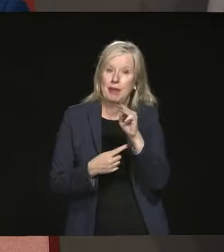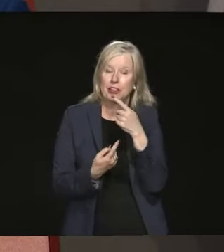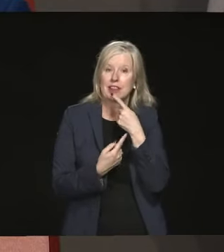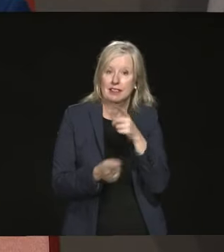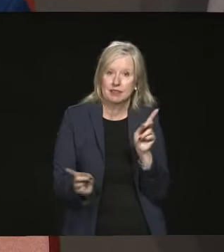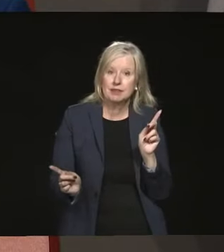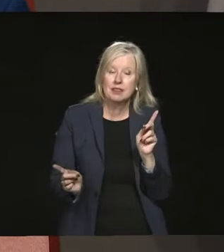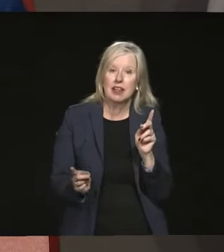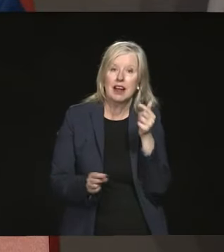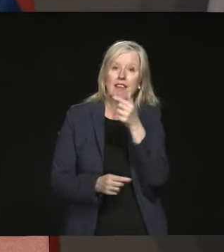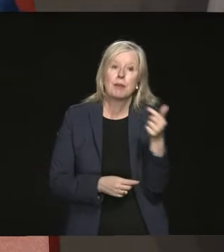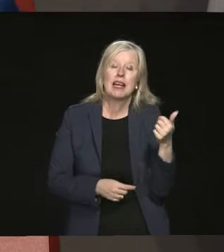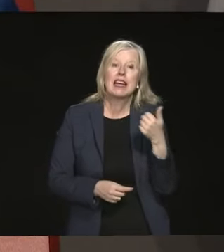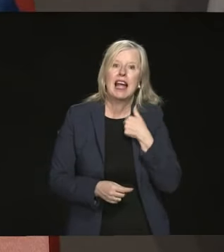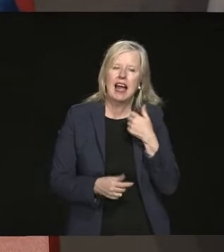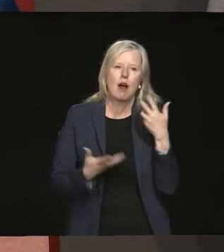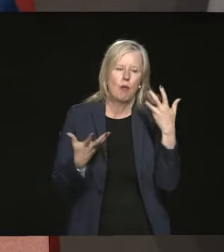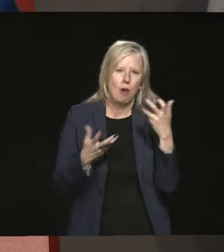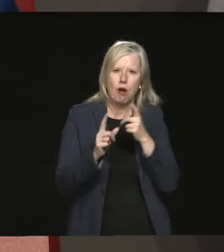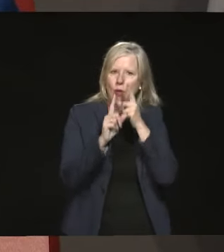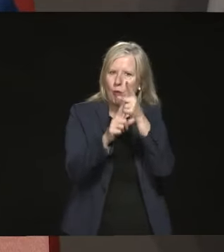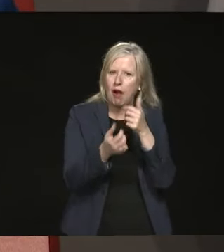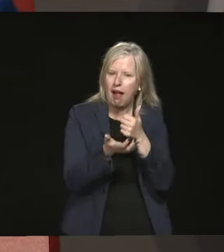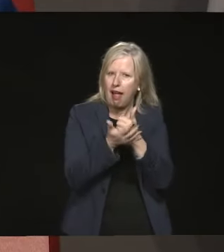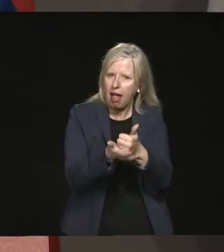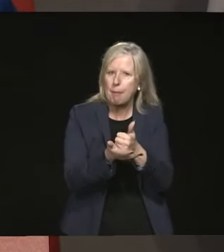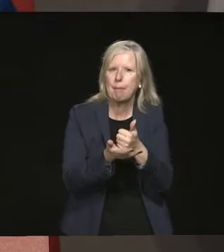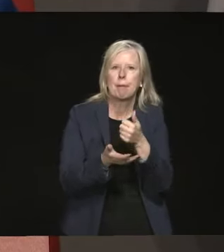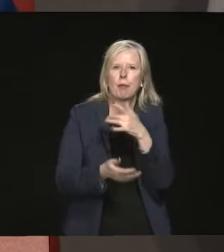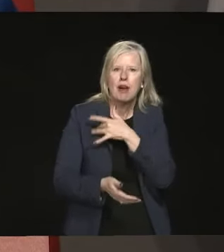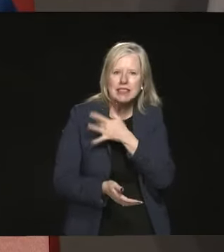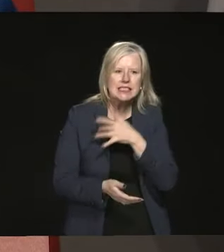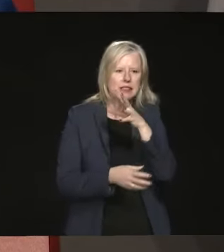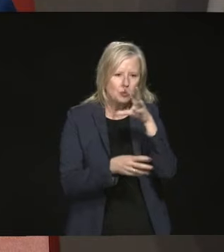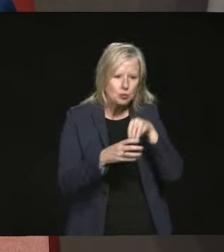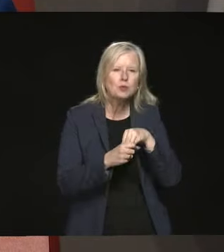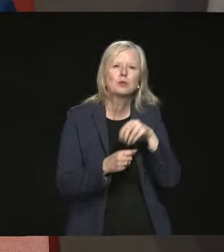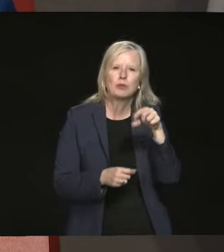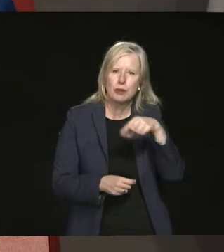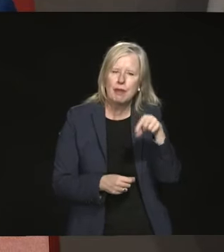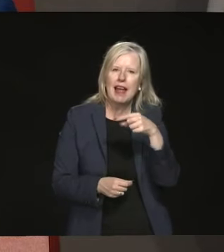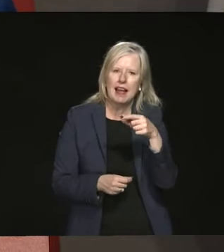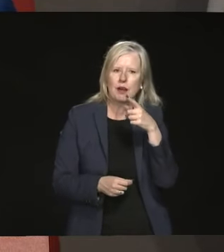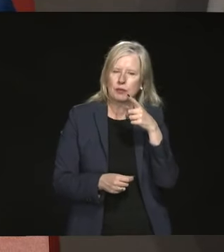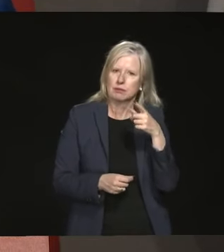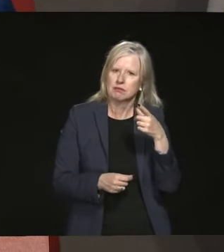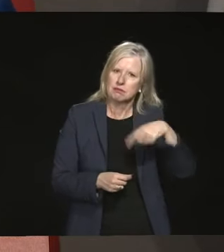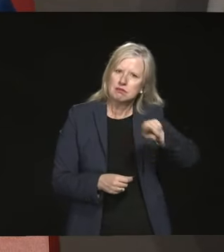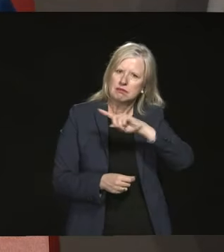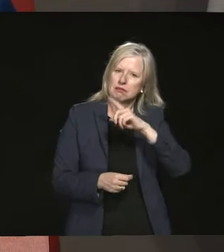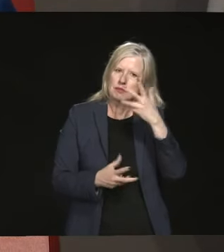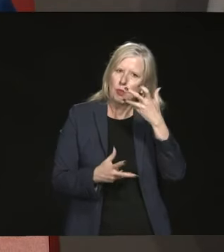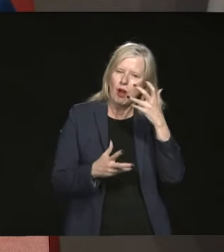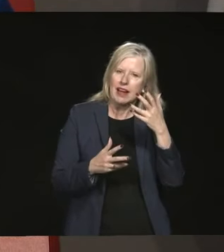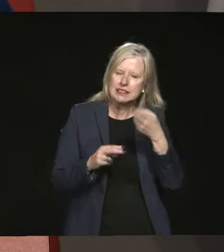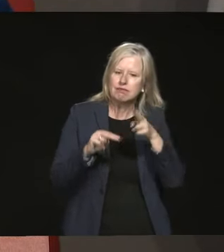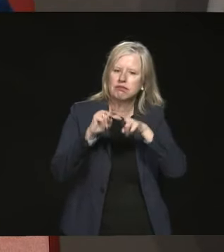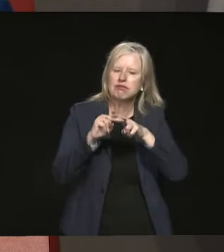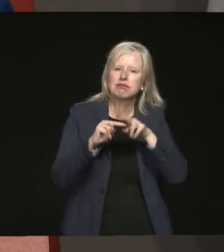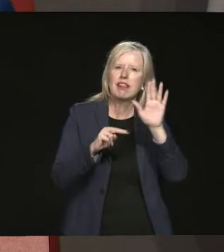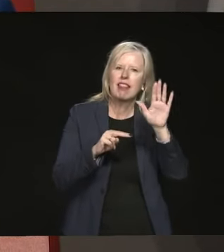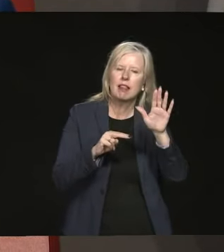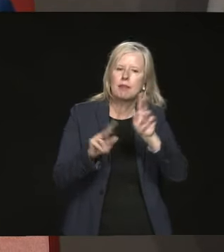qui veulent augmenter les conditions salariales de ces préposés et autres travailleurs de première ligne partout dans